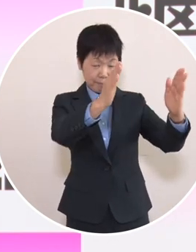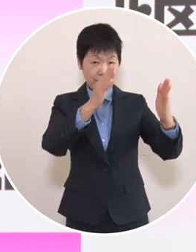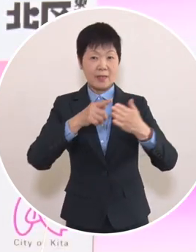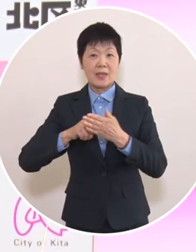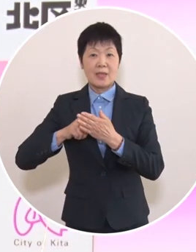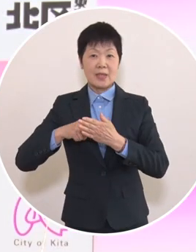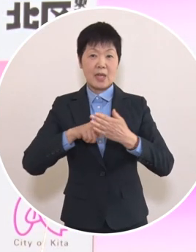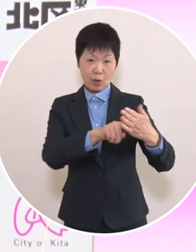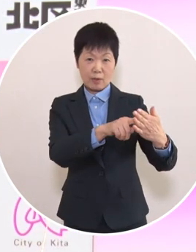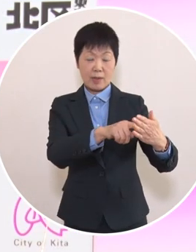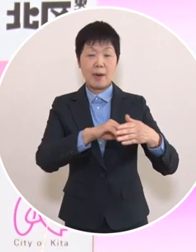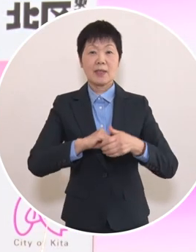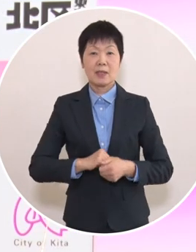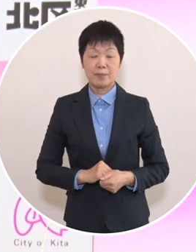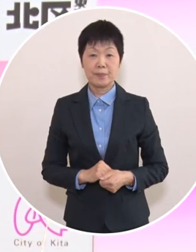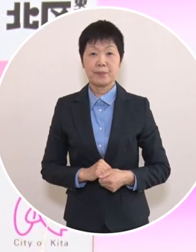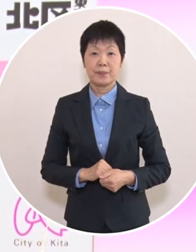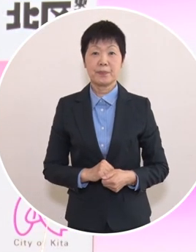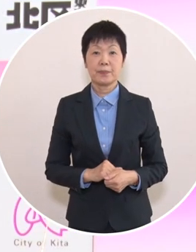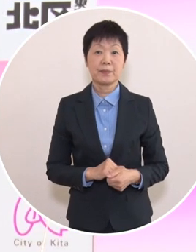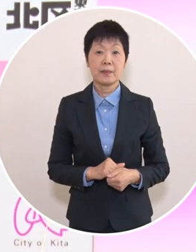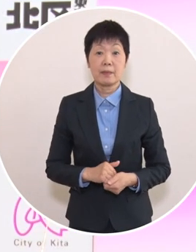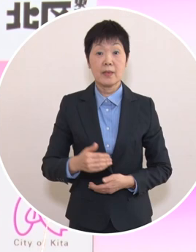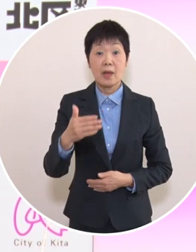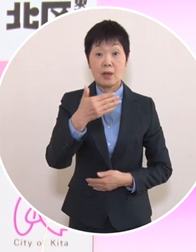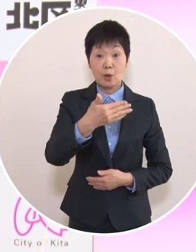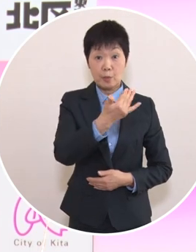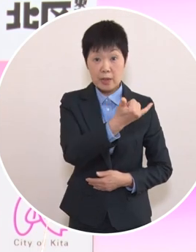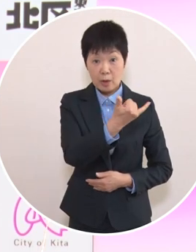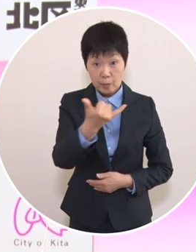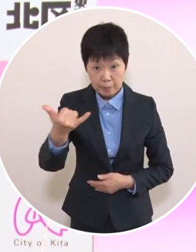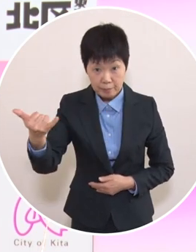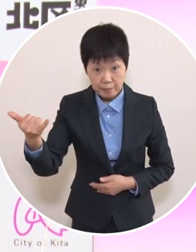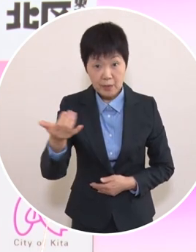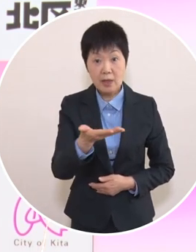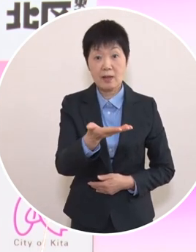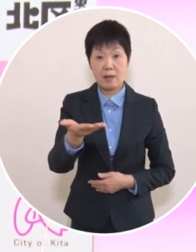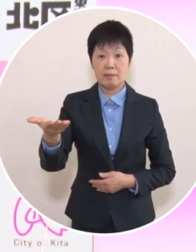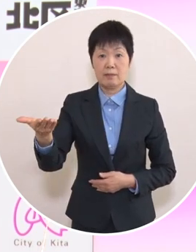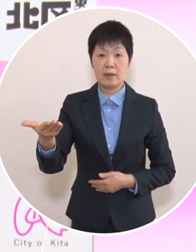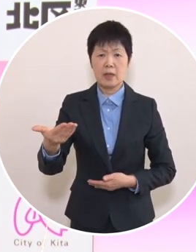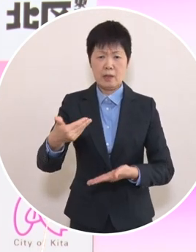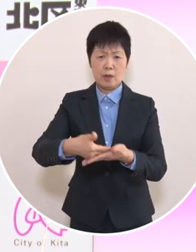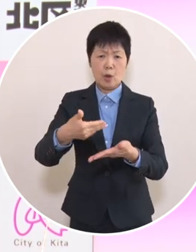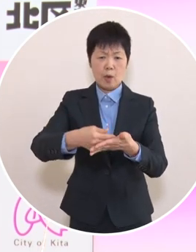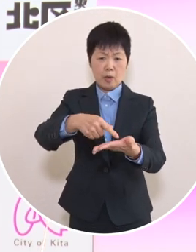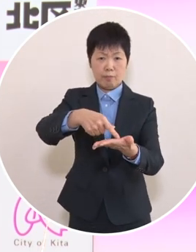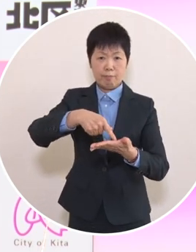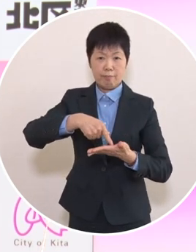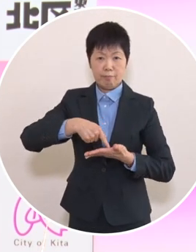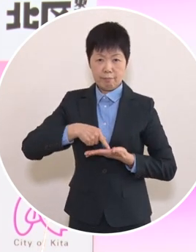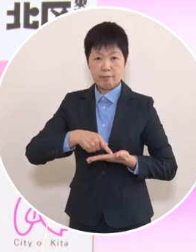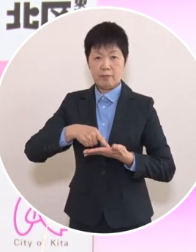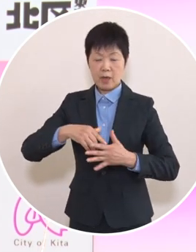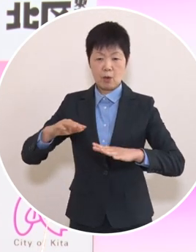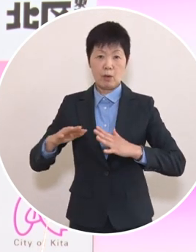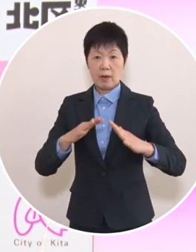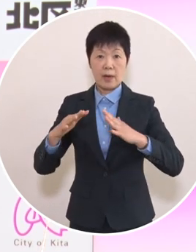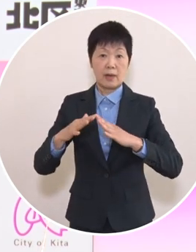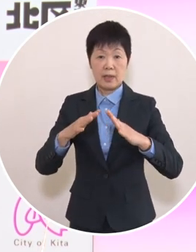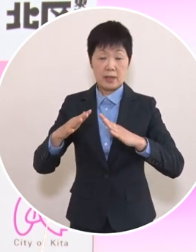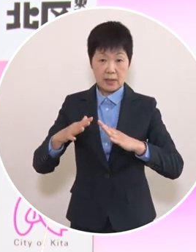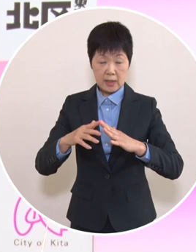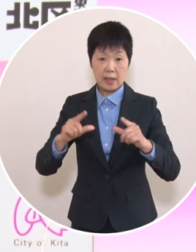ますそして区民の皆様からの厳正なる負託に応え北区の未来への展望